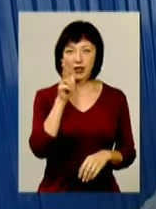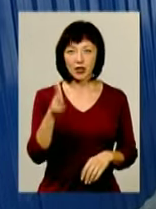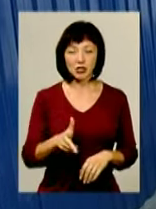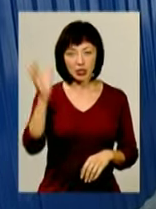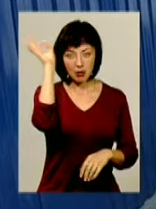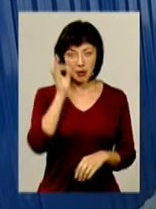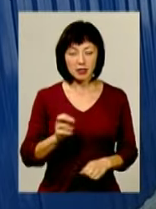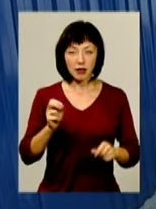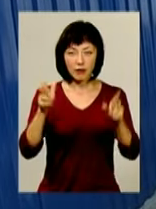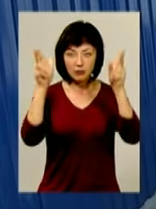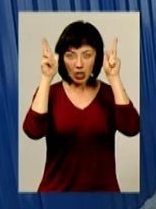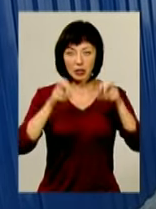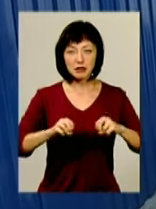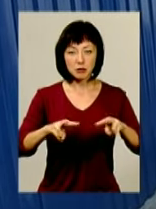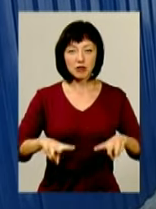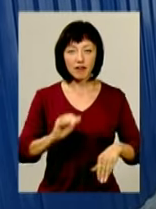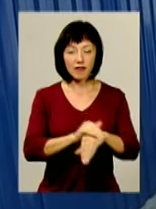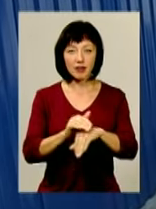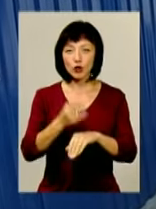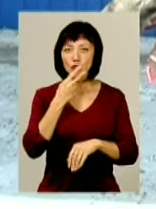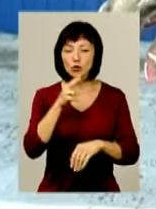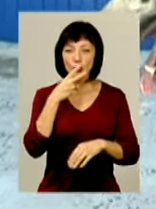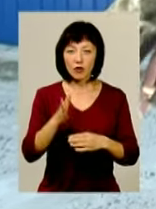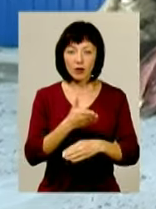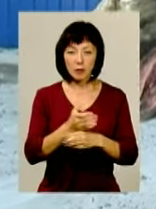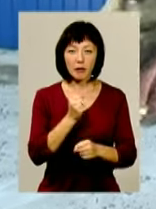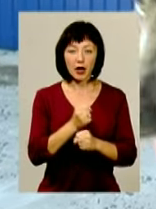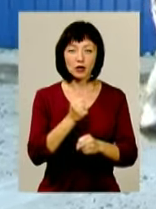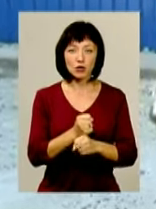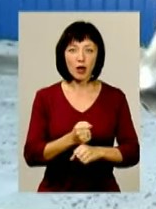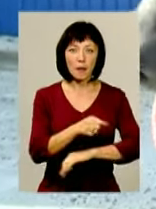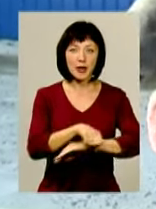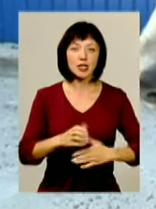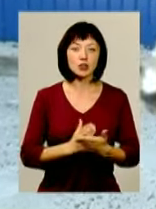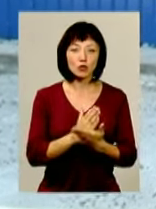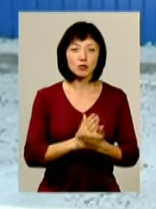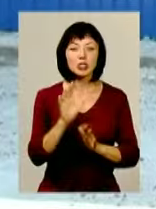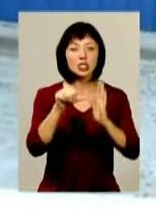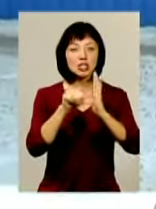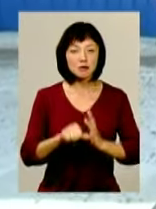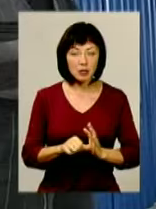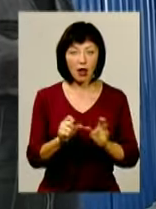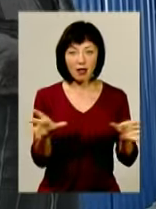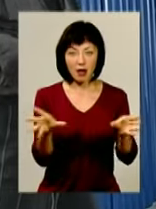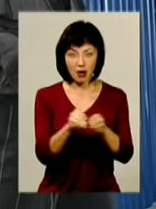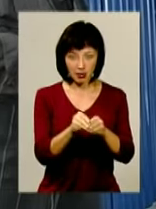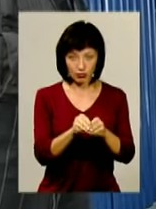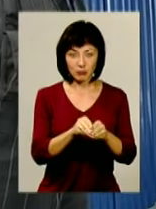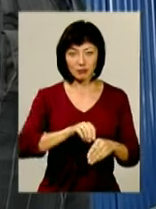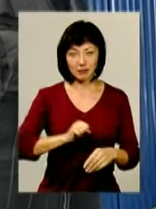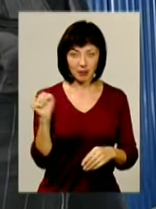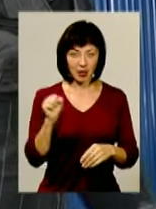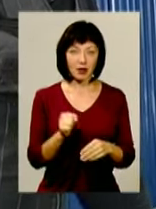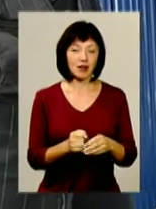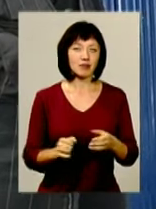німецька вівчарка, яка спеціалізується на виявленні тютюнових виробів, працює у митній службі лише півроку. Втім, з напарником і старшим колегою вони